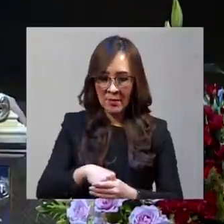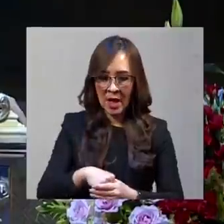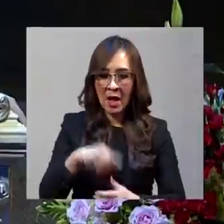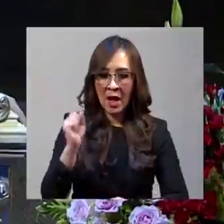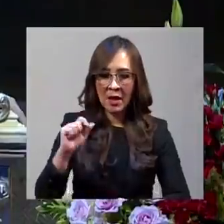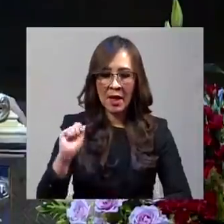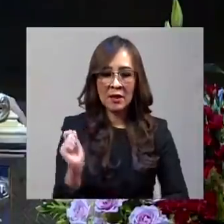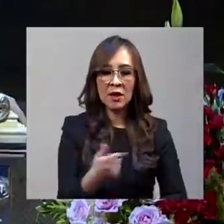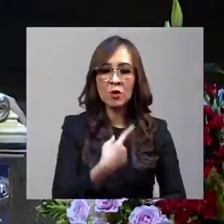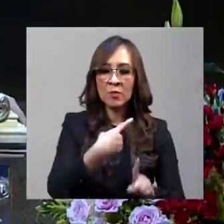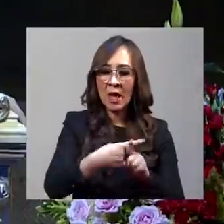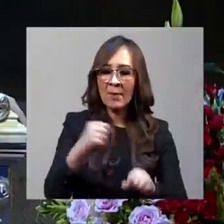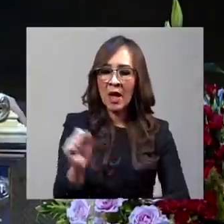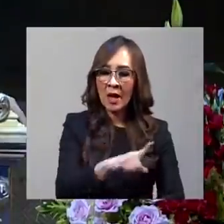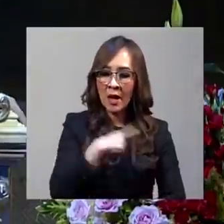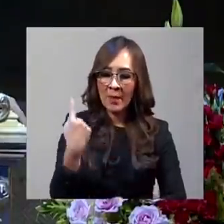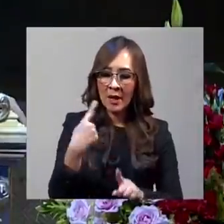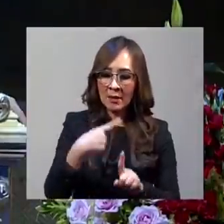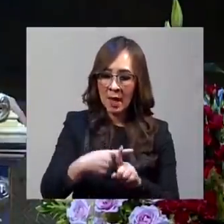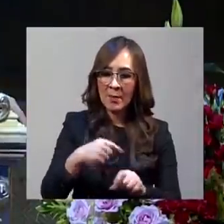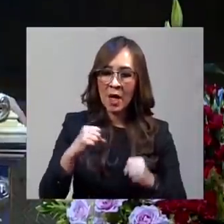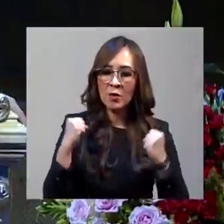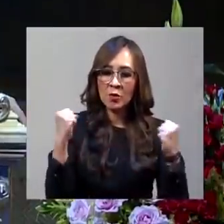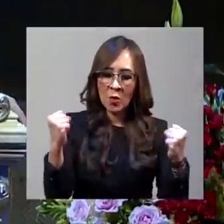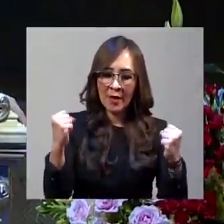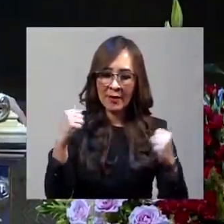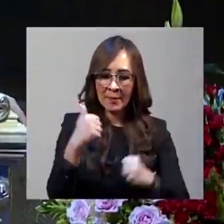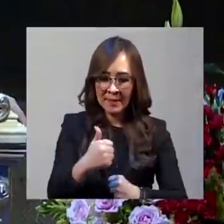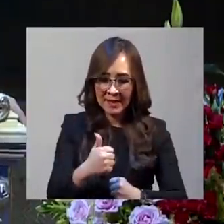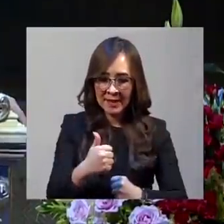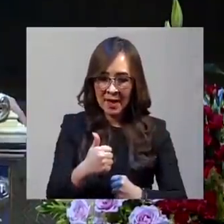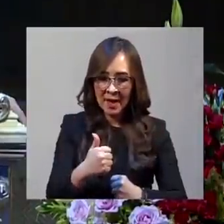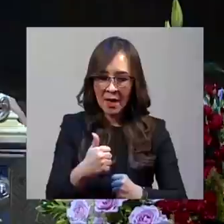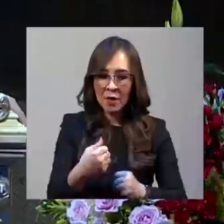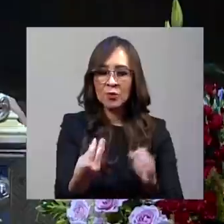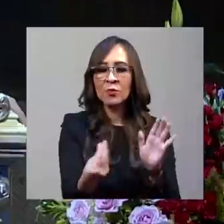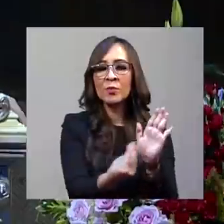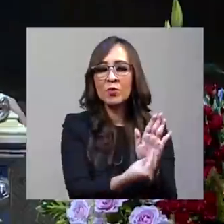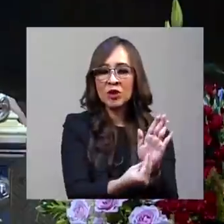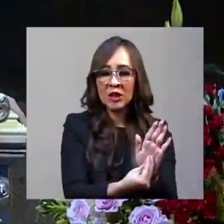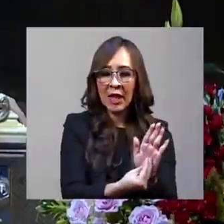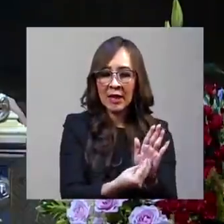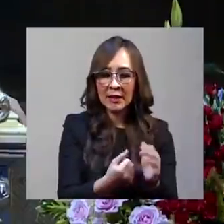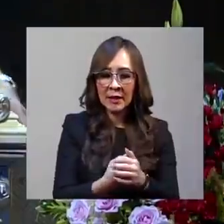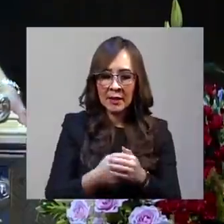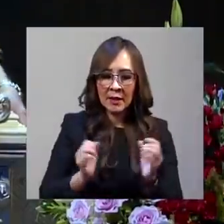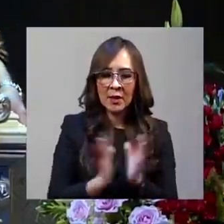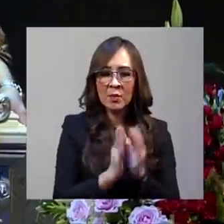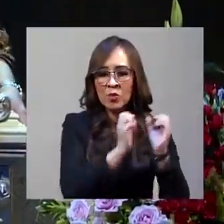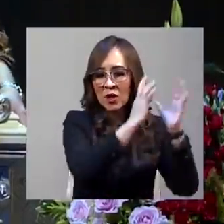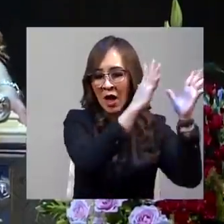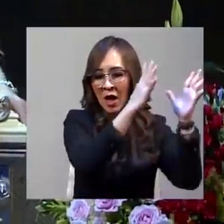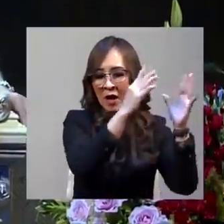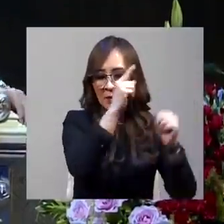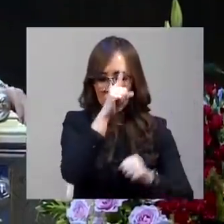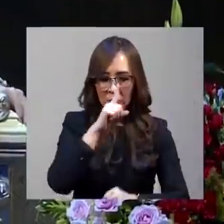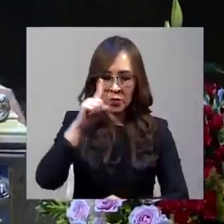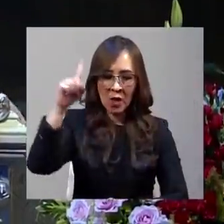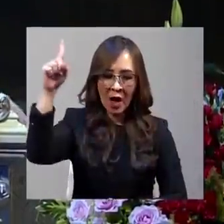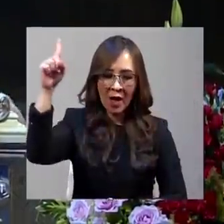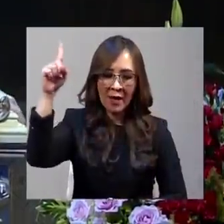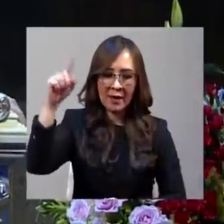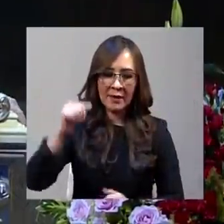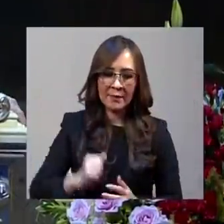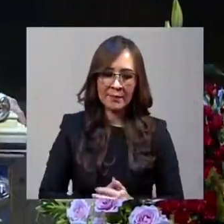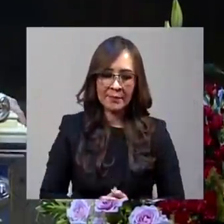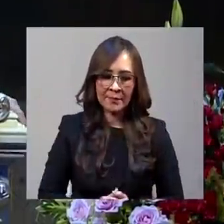kuat. Menjadi luar biasa kuat. Dan dapat diandalkan dan menyatakan kemuliaan Tuhan dan berdampak bagi dunia ini. Gembala